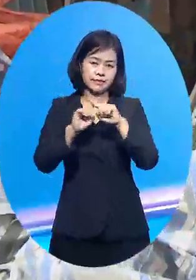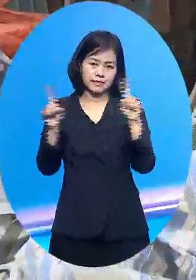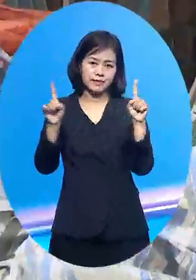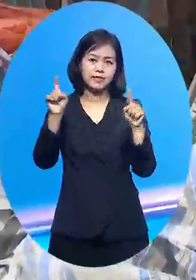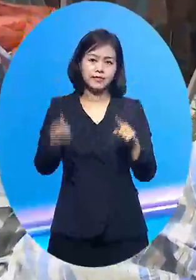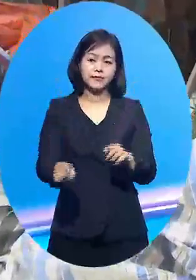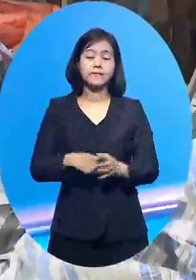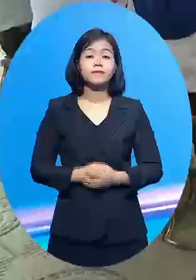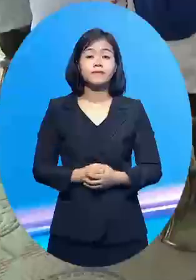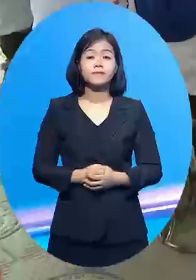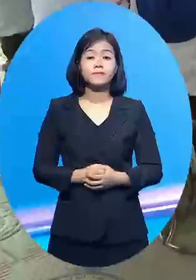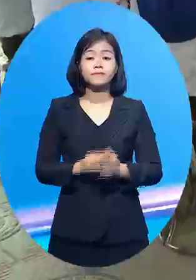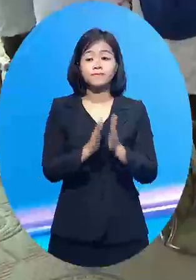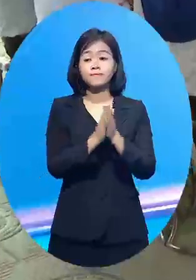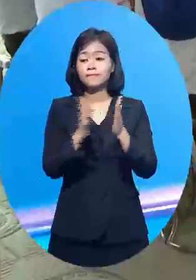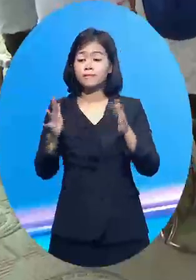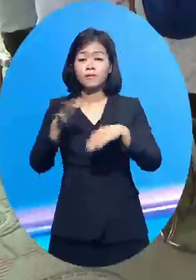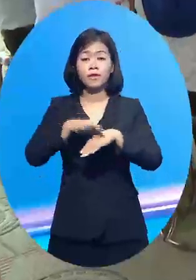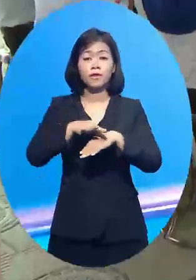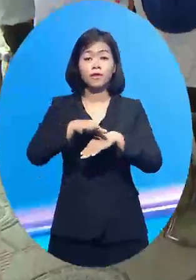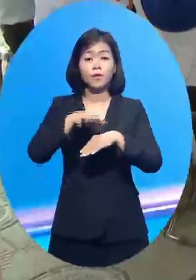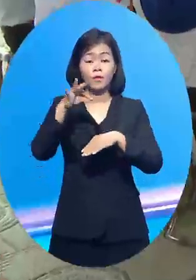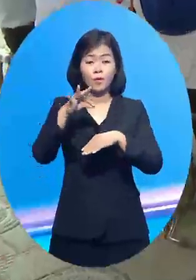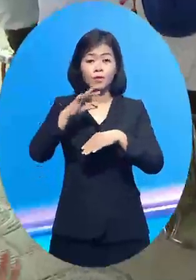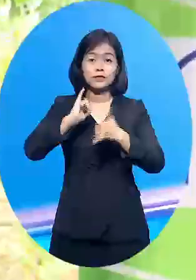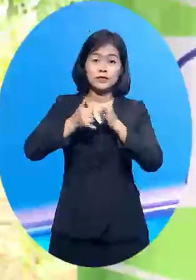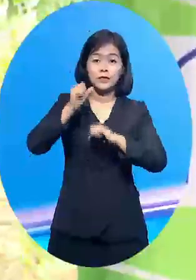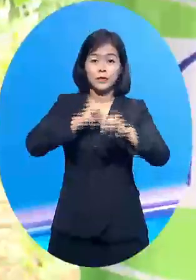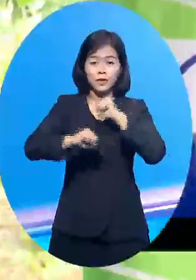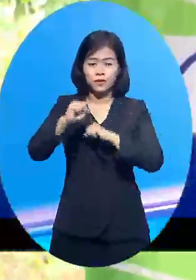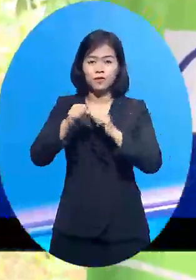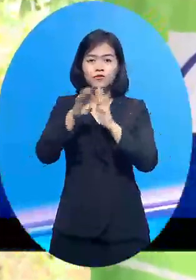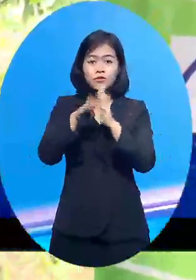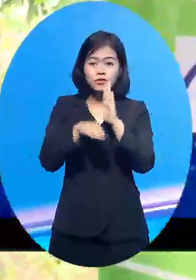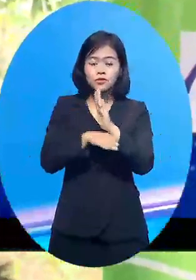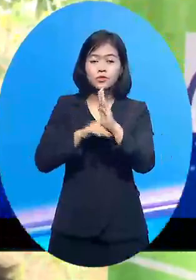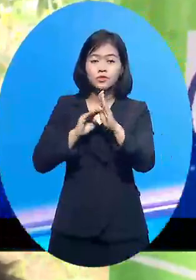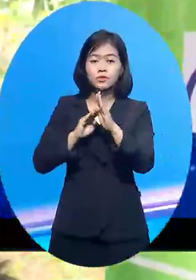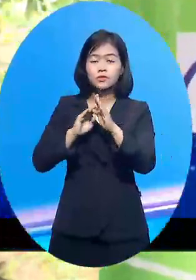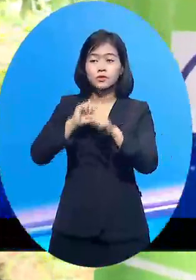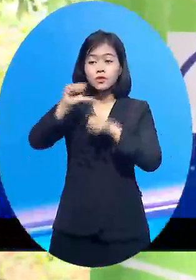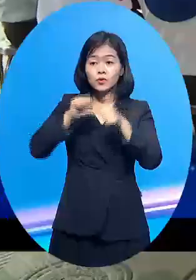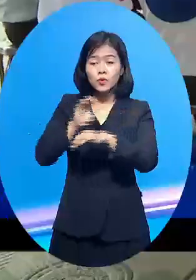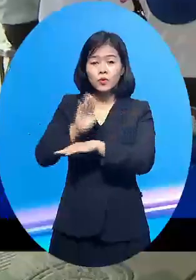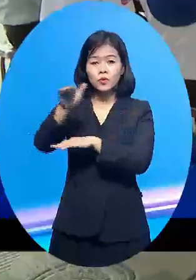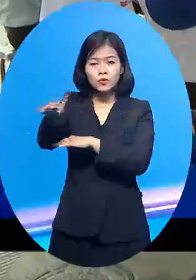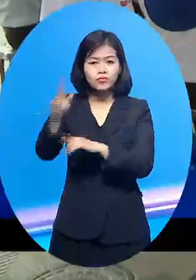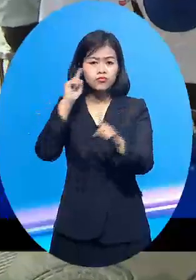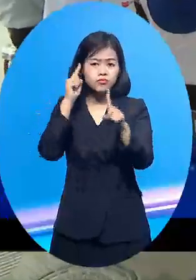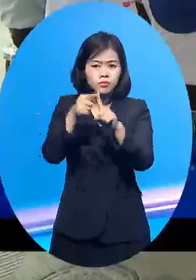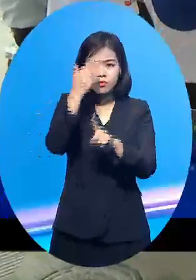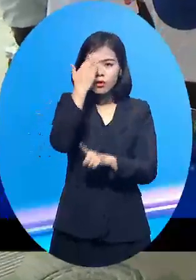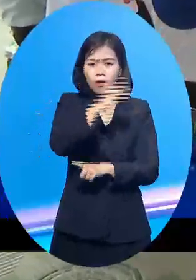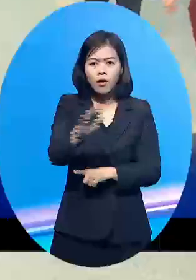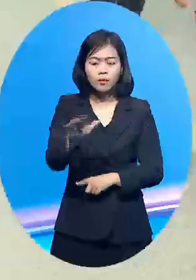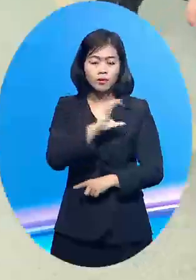tuần lễ chiến dịch diễn ra, đơn vị cùng các đối tác đồng tổ chức các buổi sinh hoạt ngoại khóa, nâng cao kiến thức về phòng chống bệnh dại cho học sinh tiểu học trên